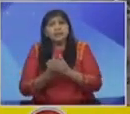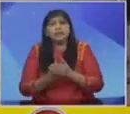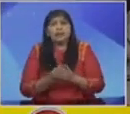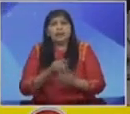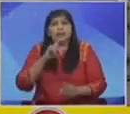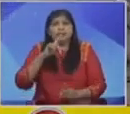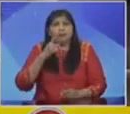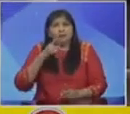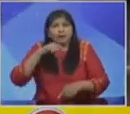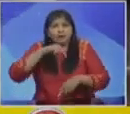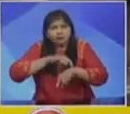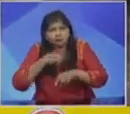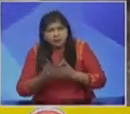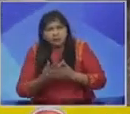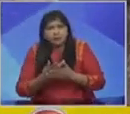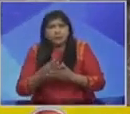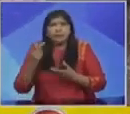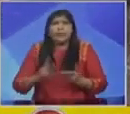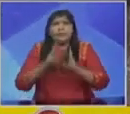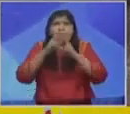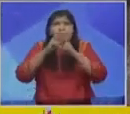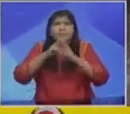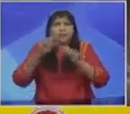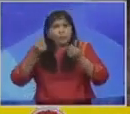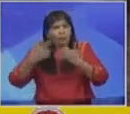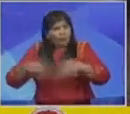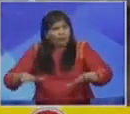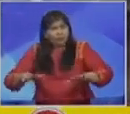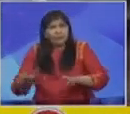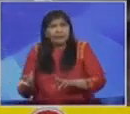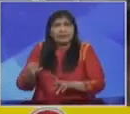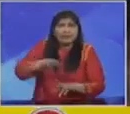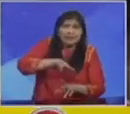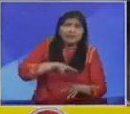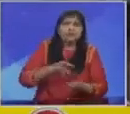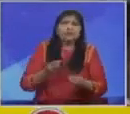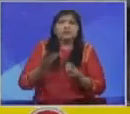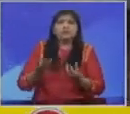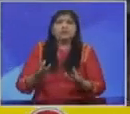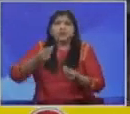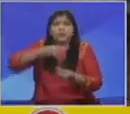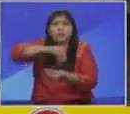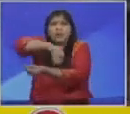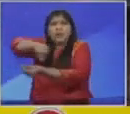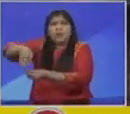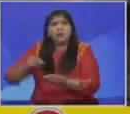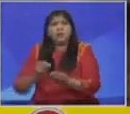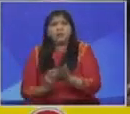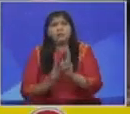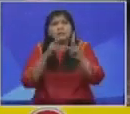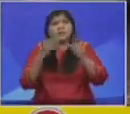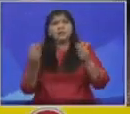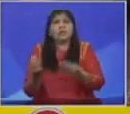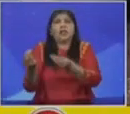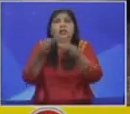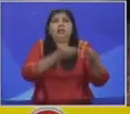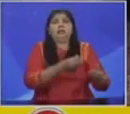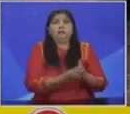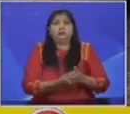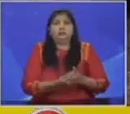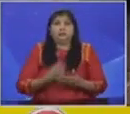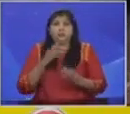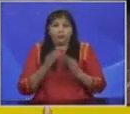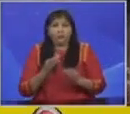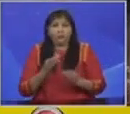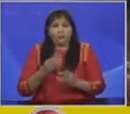यानी वो एक फसल के वेस्ट को दूसरी फसल में खाद के तौर पर इस्तेमाल कर लेते हैं। है ना कमाल की